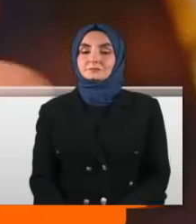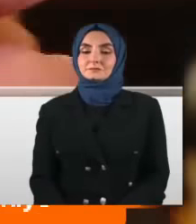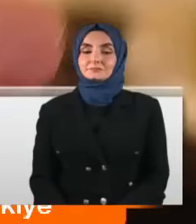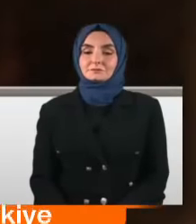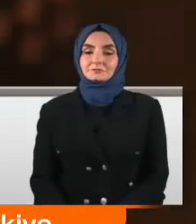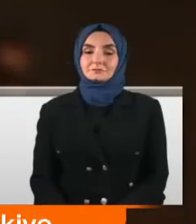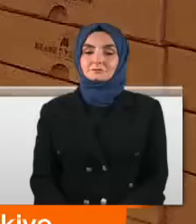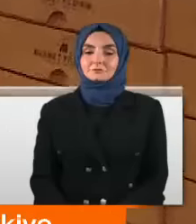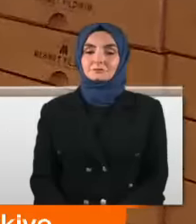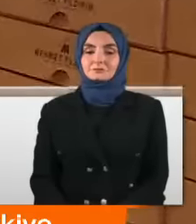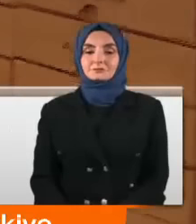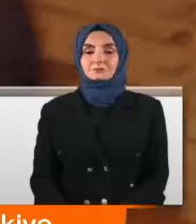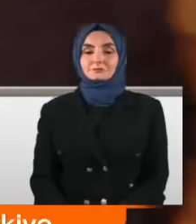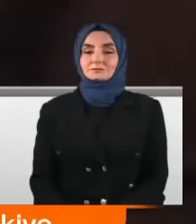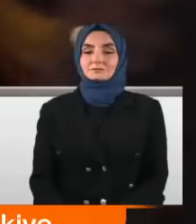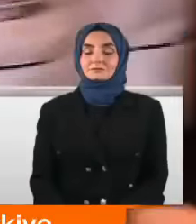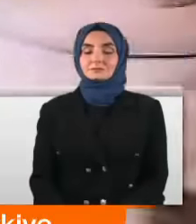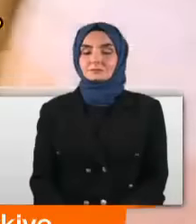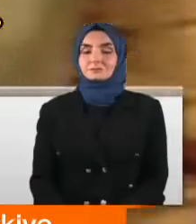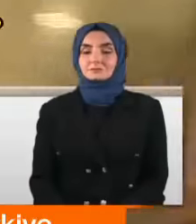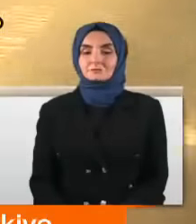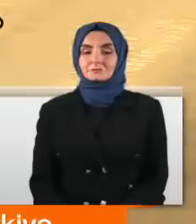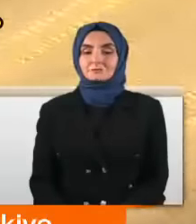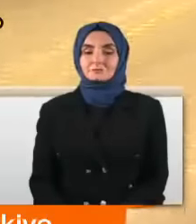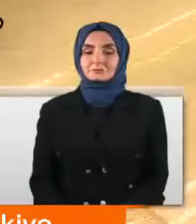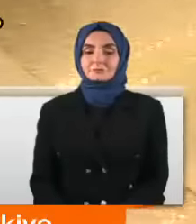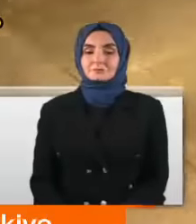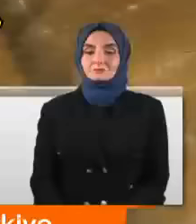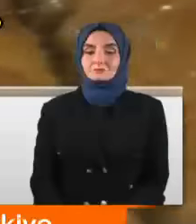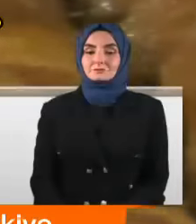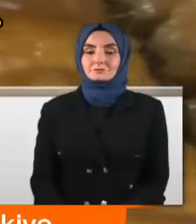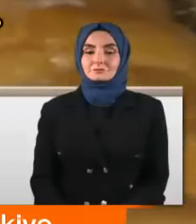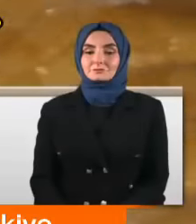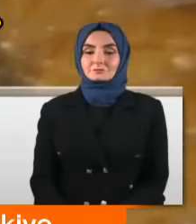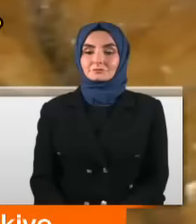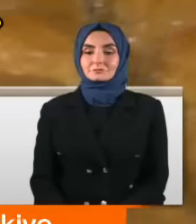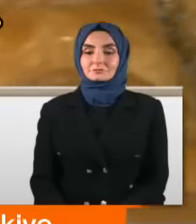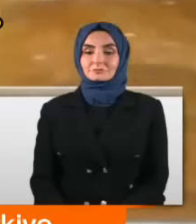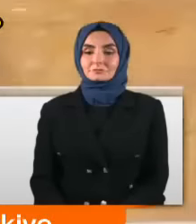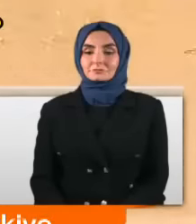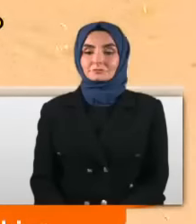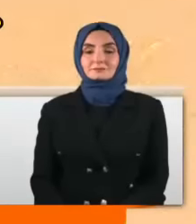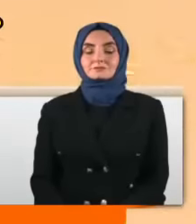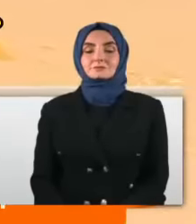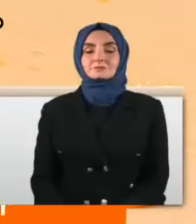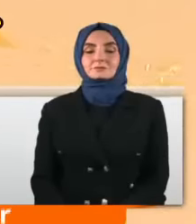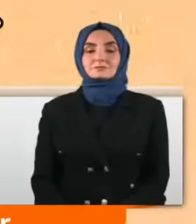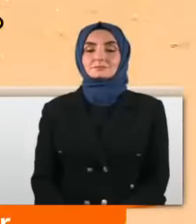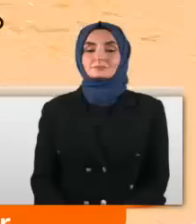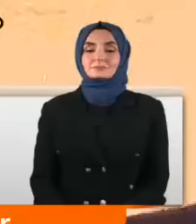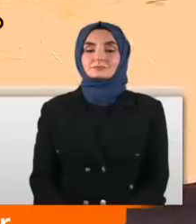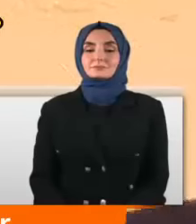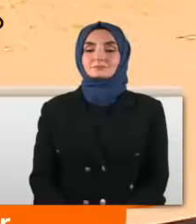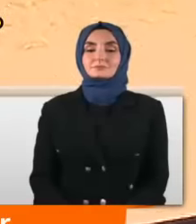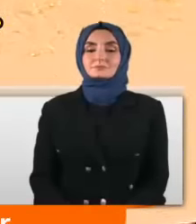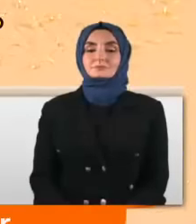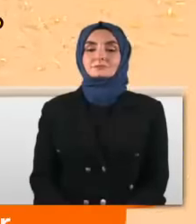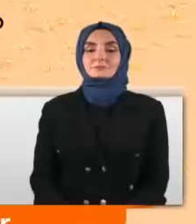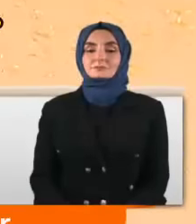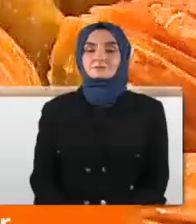şerbet damlamaması lazım. Baklavayı yediğinizde boğazınızı yakmayacak, midenizi yakmayacak. Bir dilim yedikten sonra ikinci dilimi